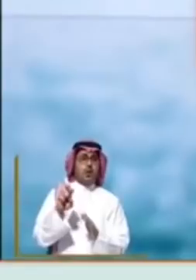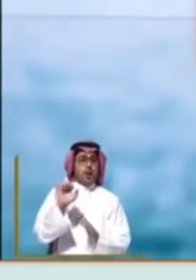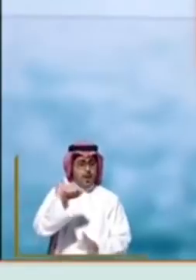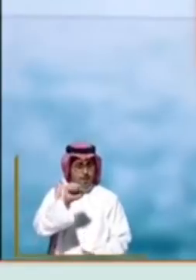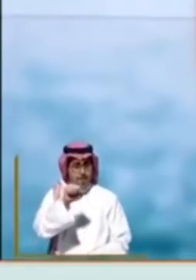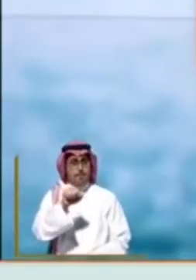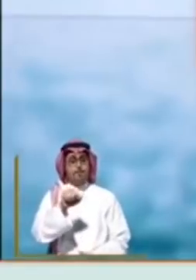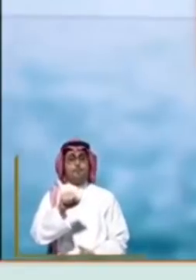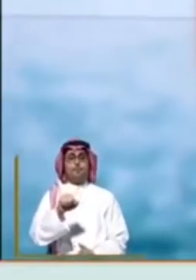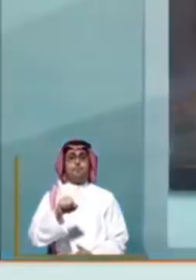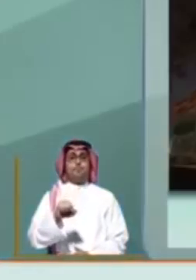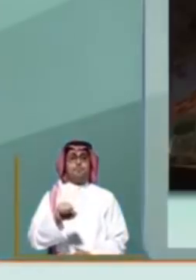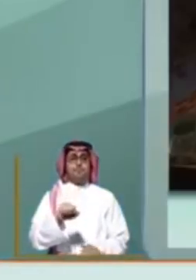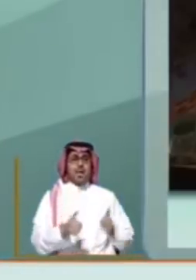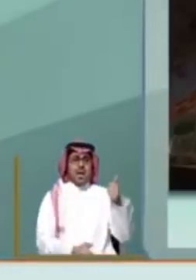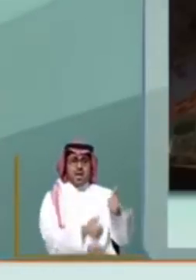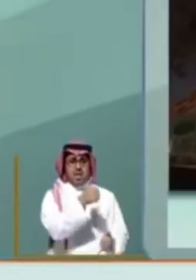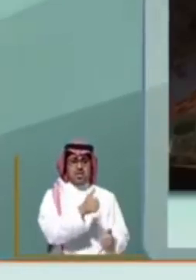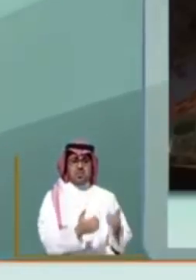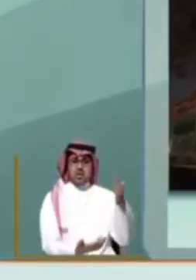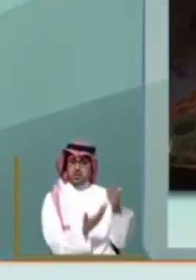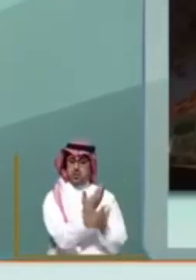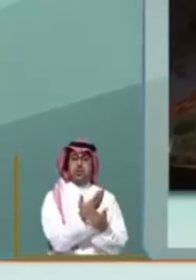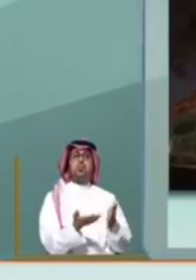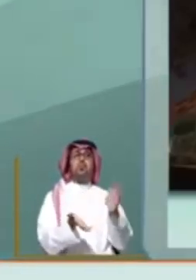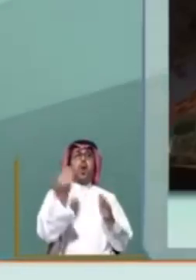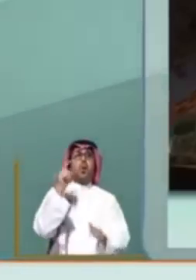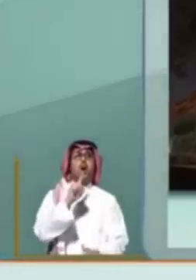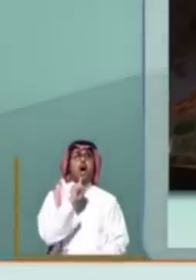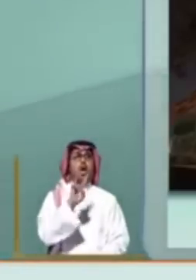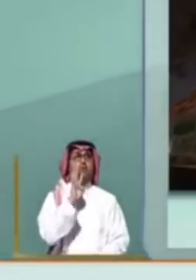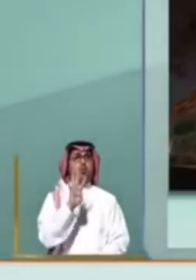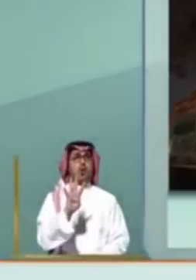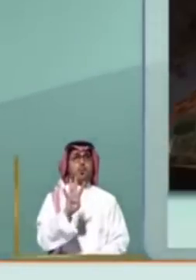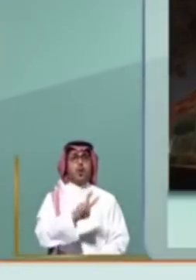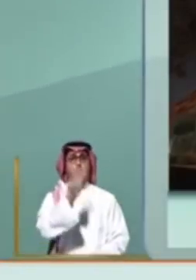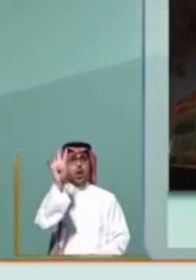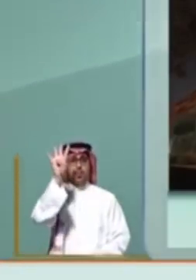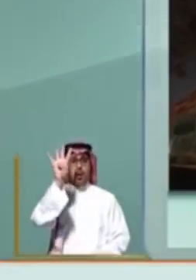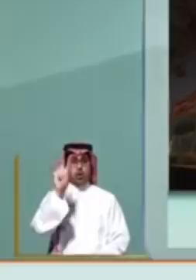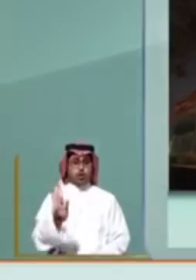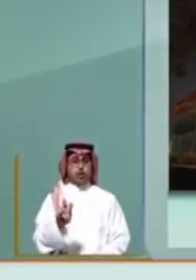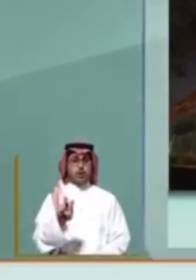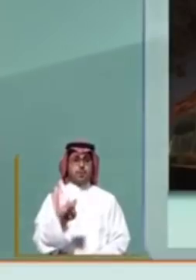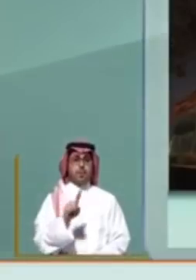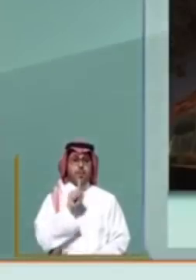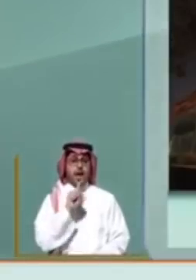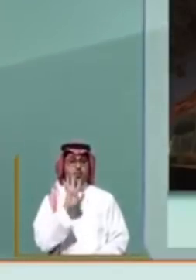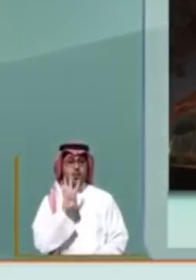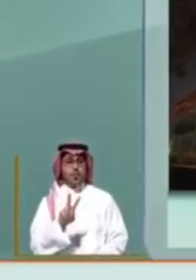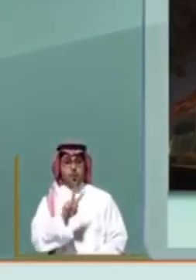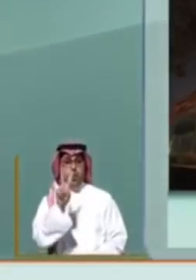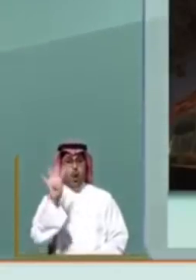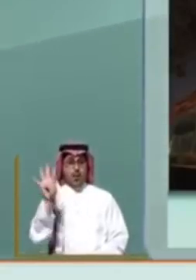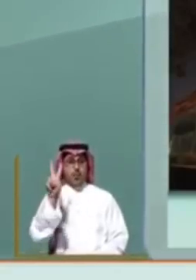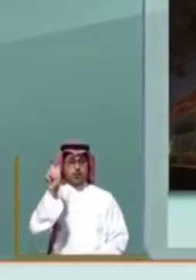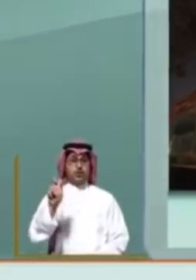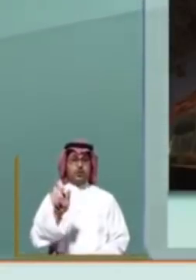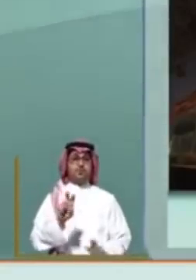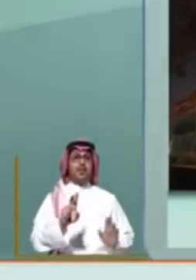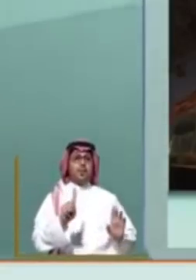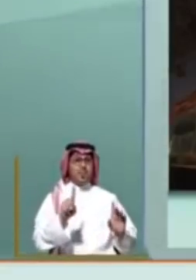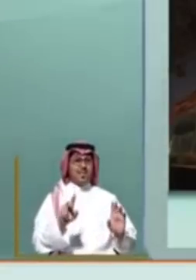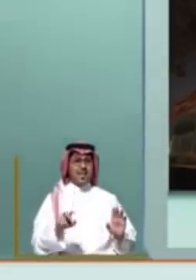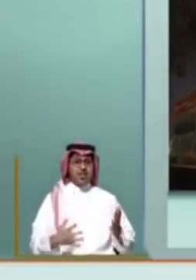صحيح. الاختبار طبعا هو ليس حاجة جديد، الاختبار طبق من عام 1424. نعم. ولكن لأول مرة يطبق يعني أونلاين عن